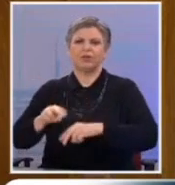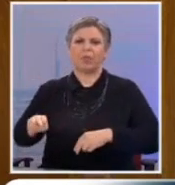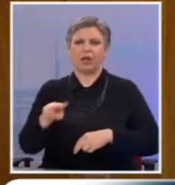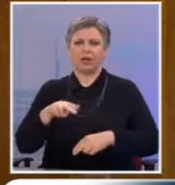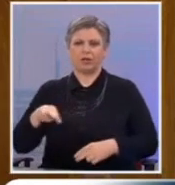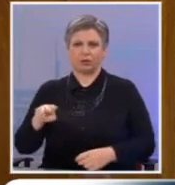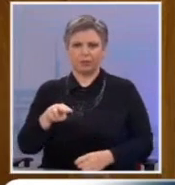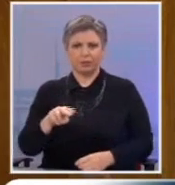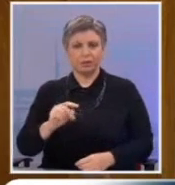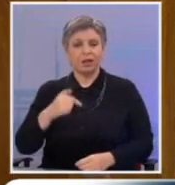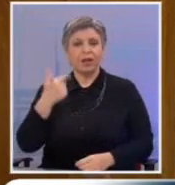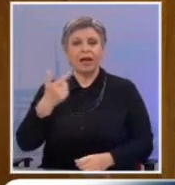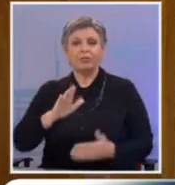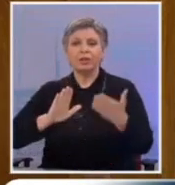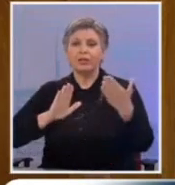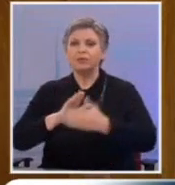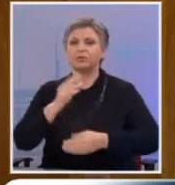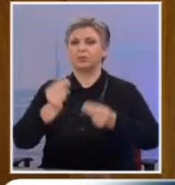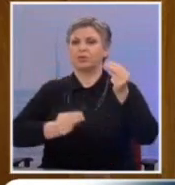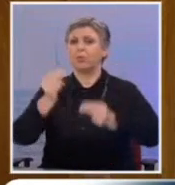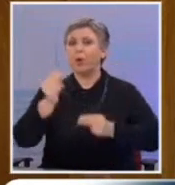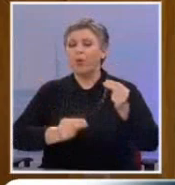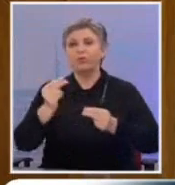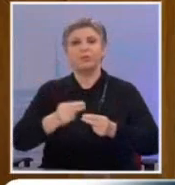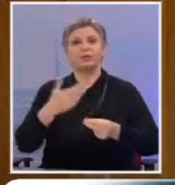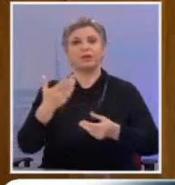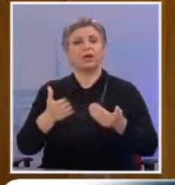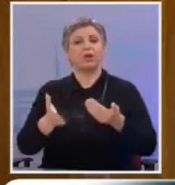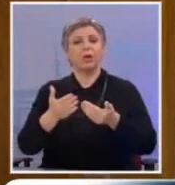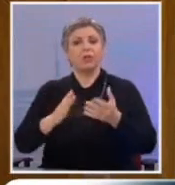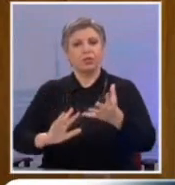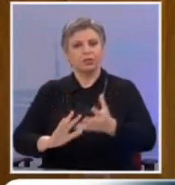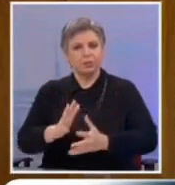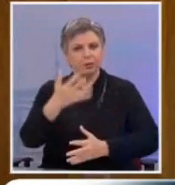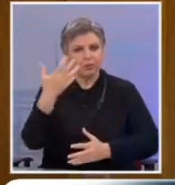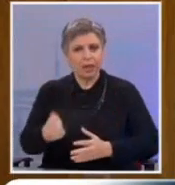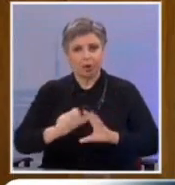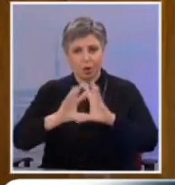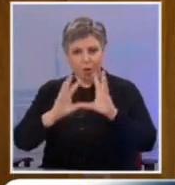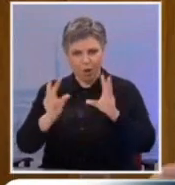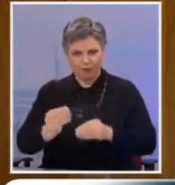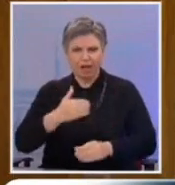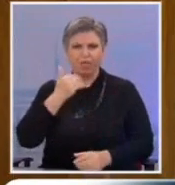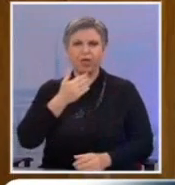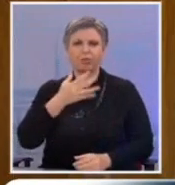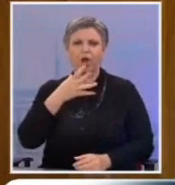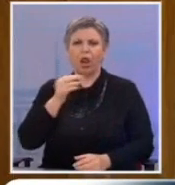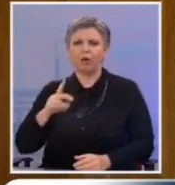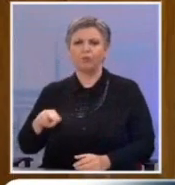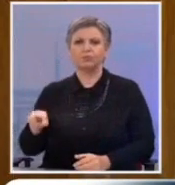να αντιμετωπίσει προβλήματα ή να προωθήσει μεταρρυθμίσεις και αλλαγές που πλήττουν αυτά τα συμφέροντα. Και αυτό το έχουμε